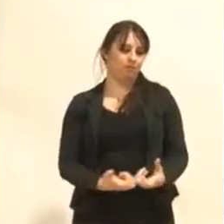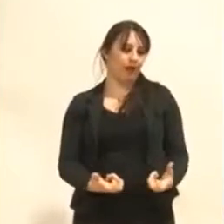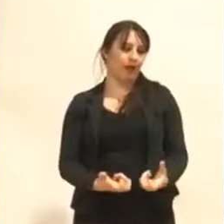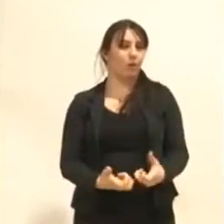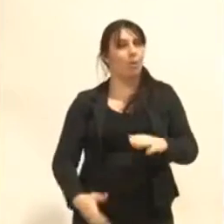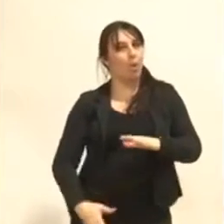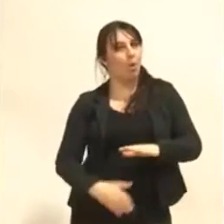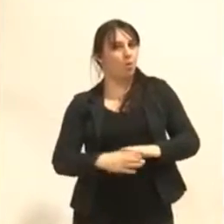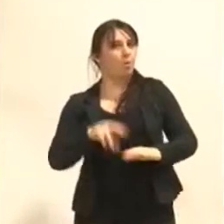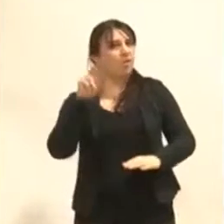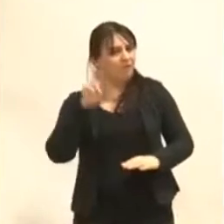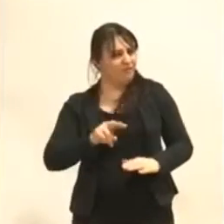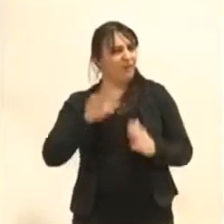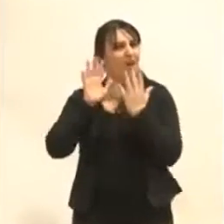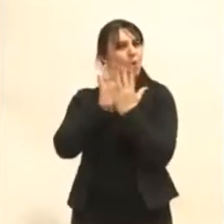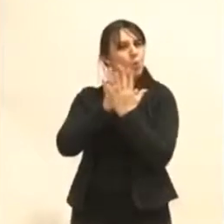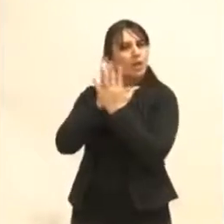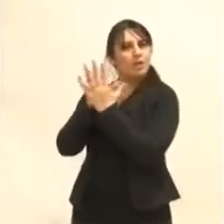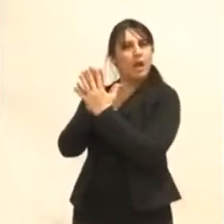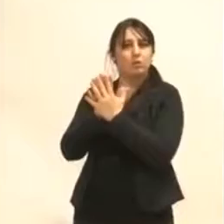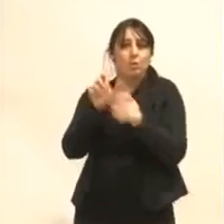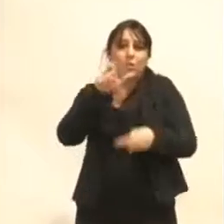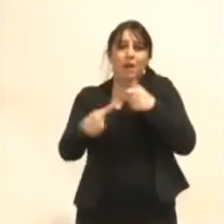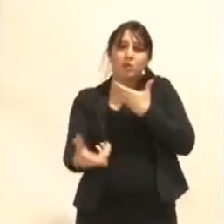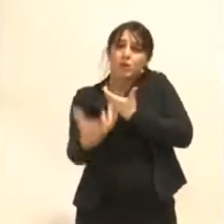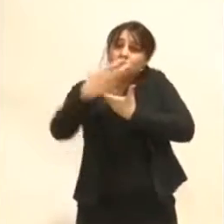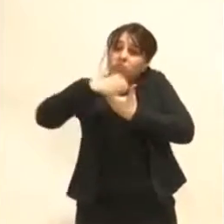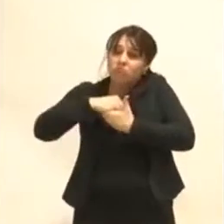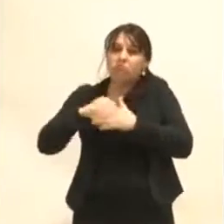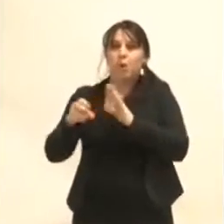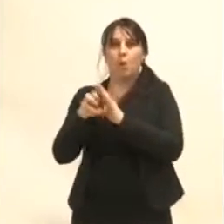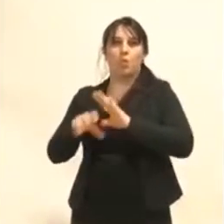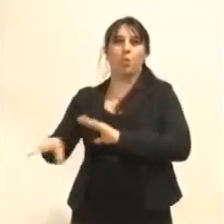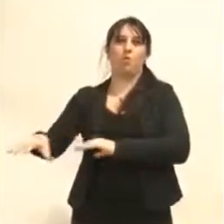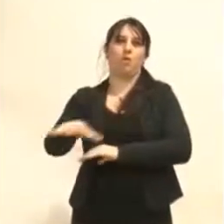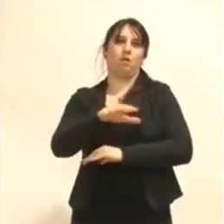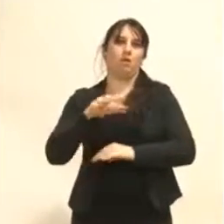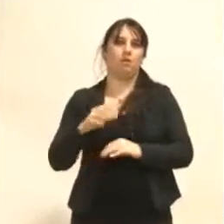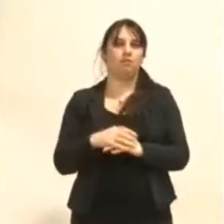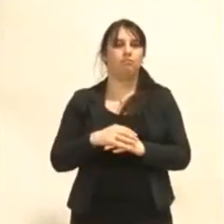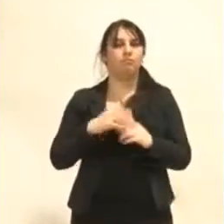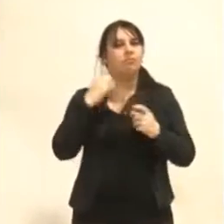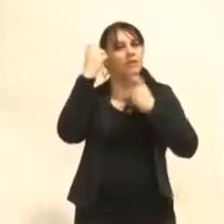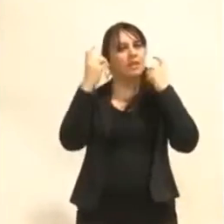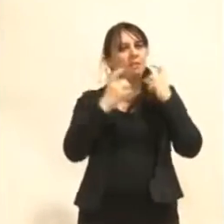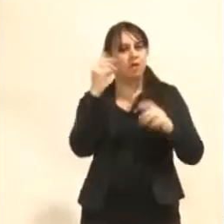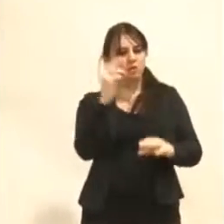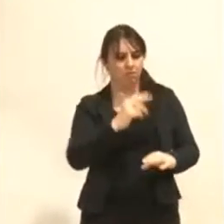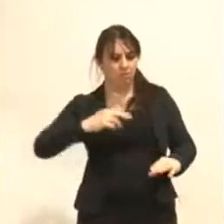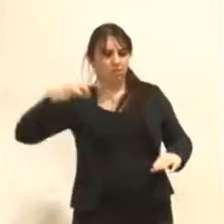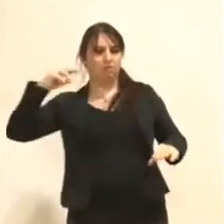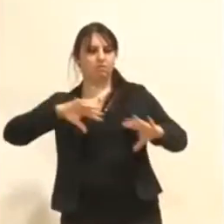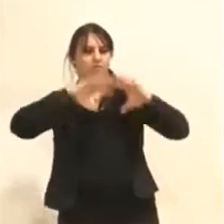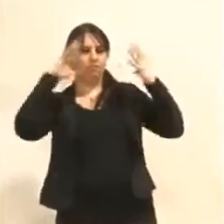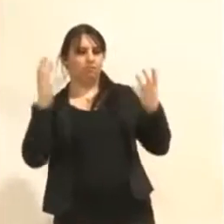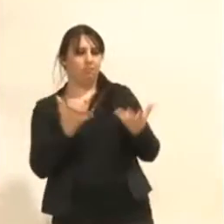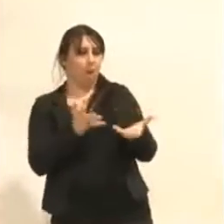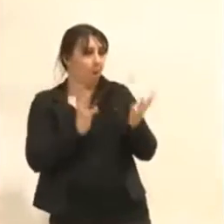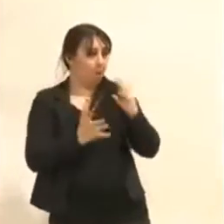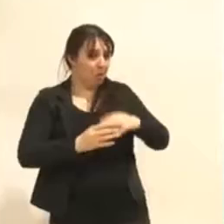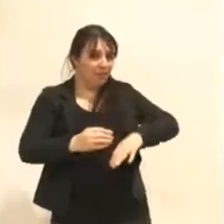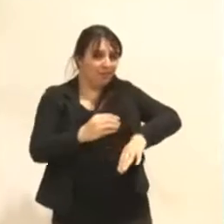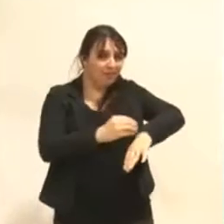le démarrage d'une réelle concertation avec les Grenoblois. Et peut-être qu'en y réfléchissant plus globalement, vous auriez pu, dans